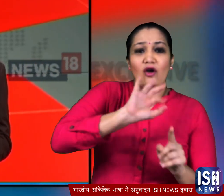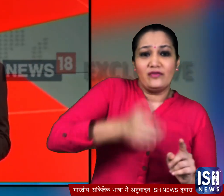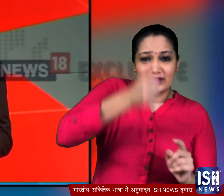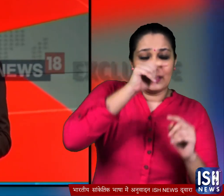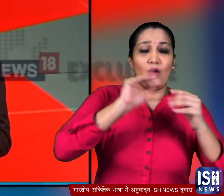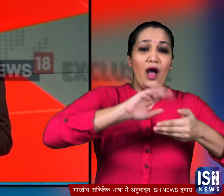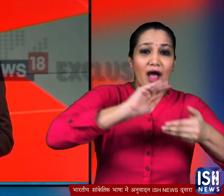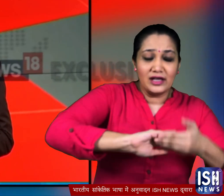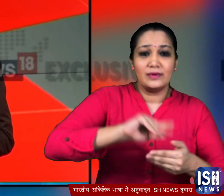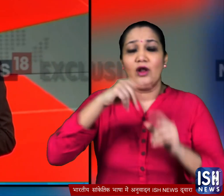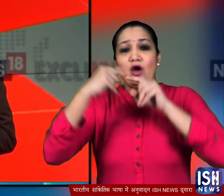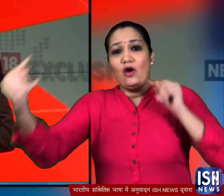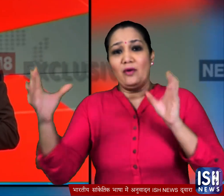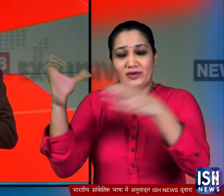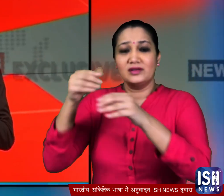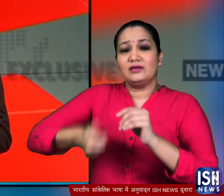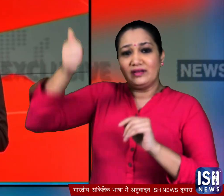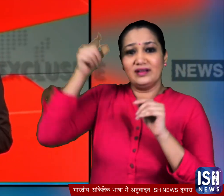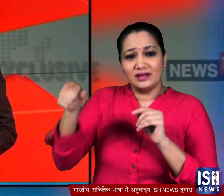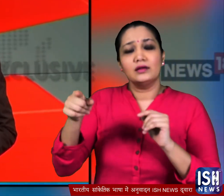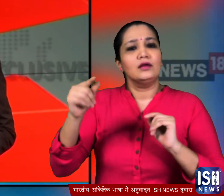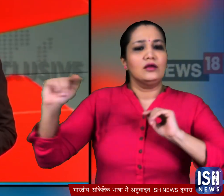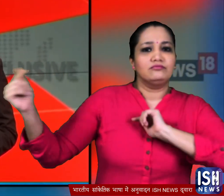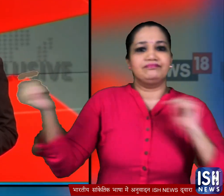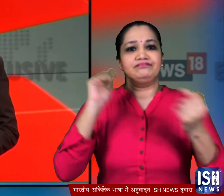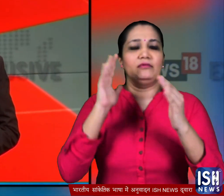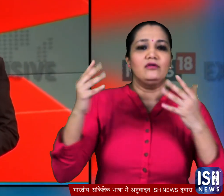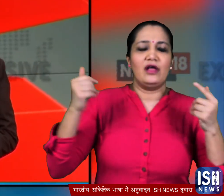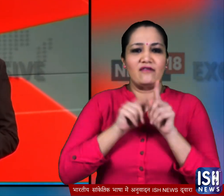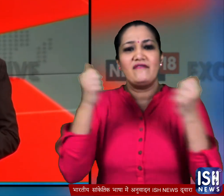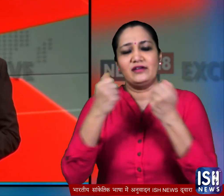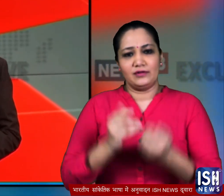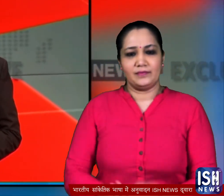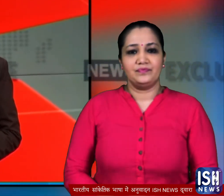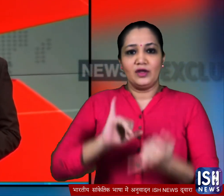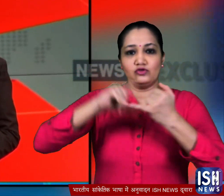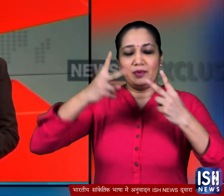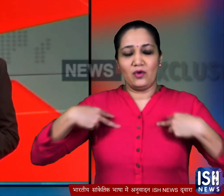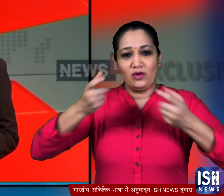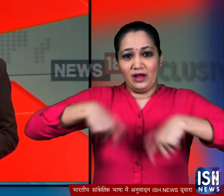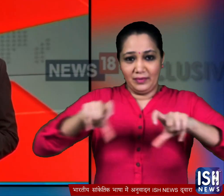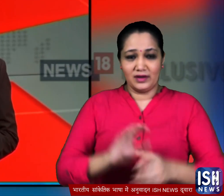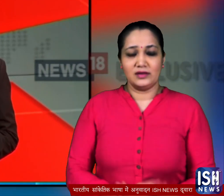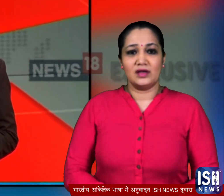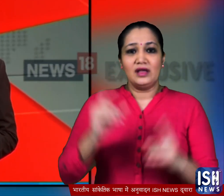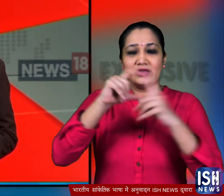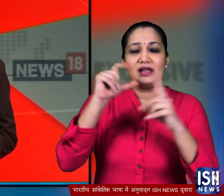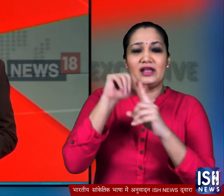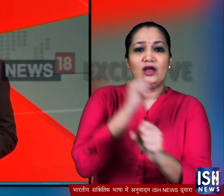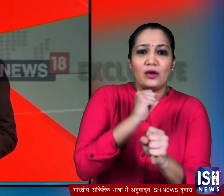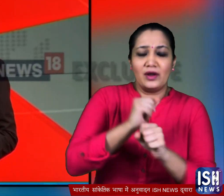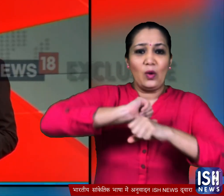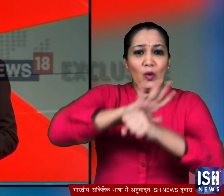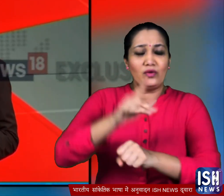और विपक्षी पार्षद दल के नेता के बीच हाथापाई की नौबत आ गई। सुप्रीम कोर्ट की कमेटी ने दावा किया कि दिल्ली सरकार ने